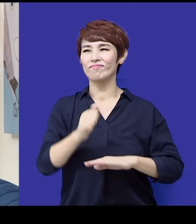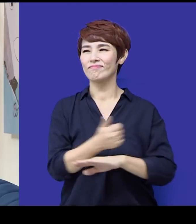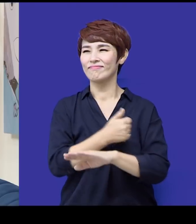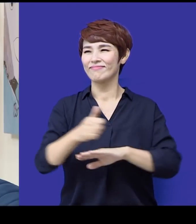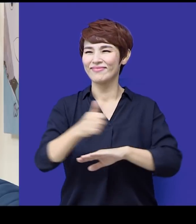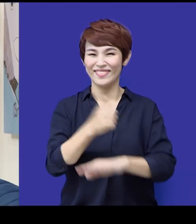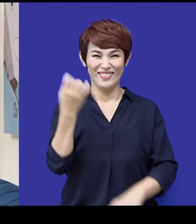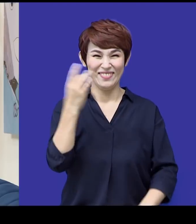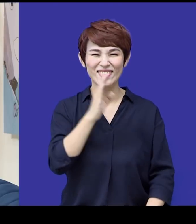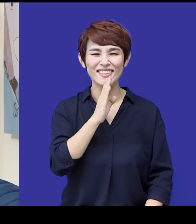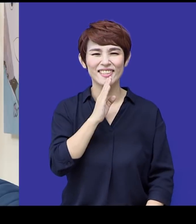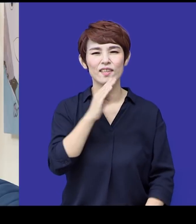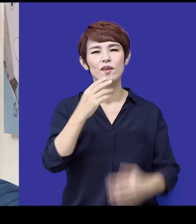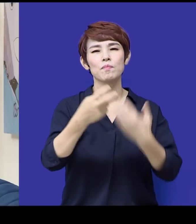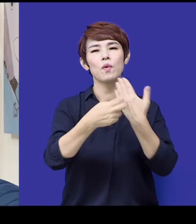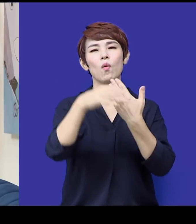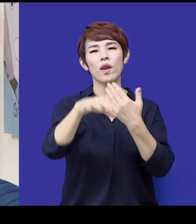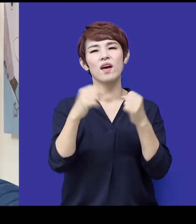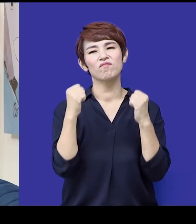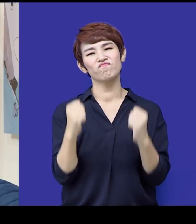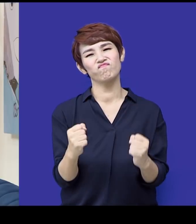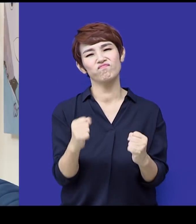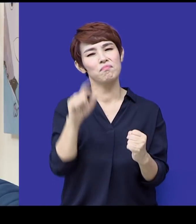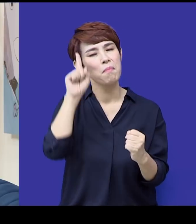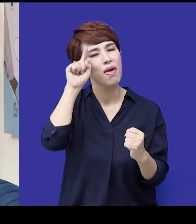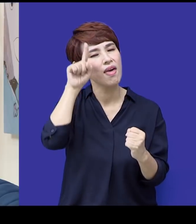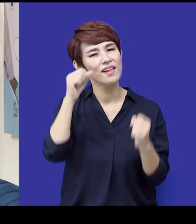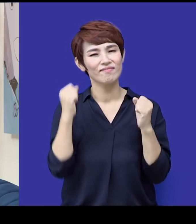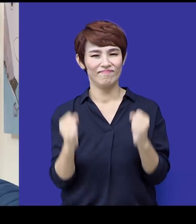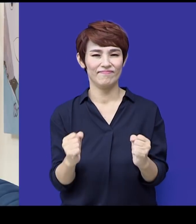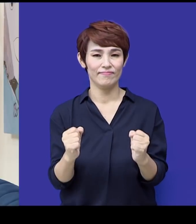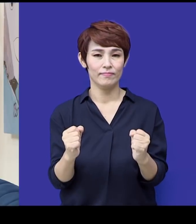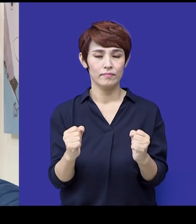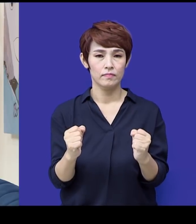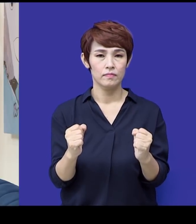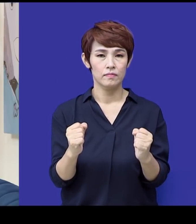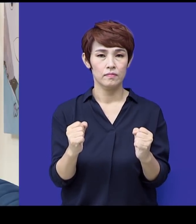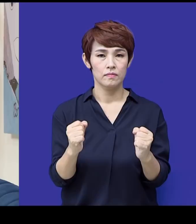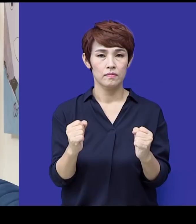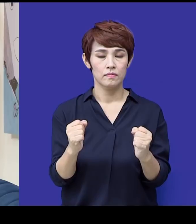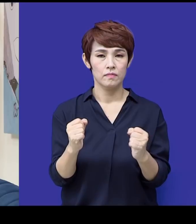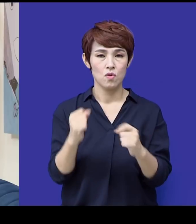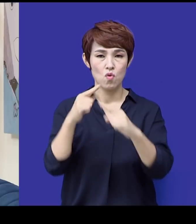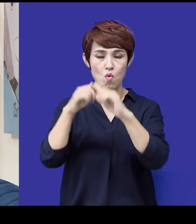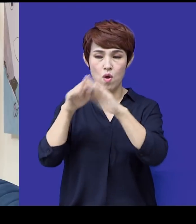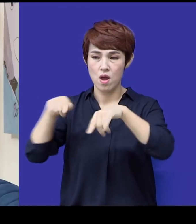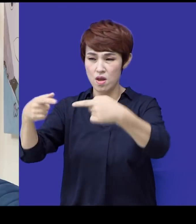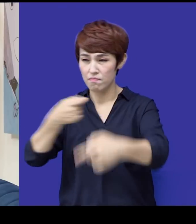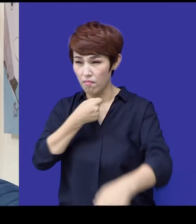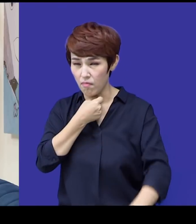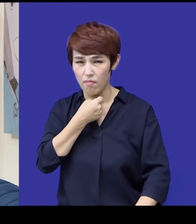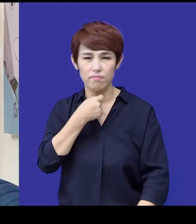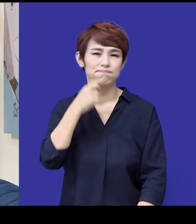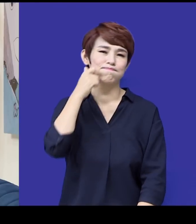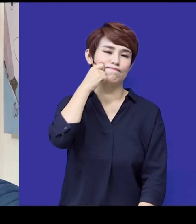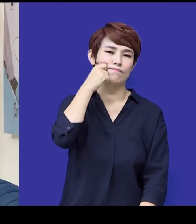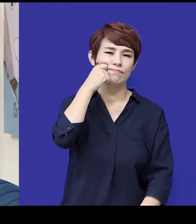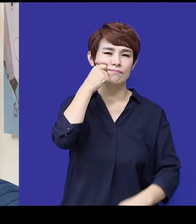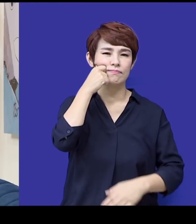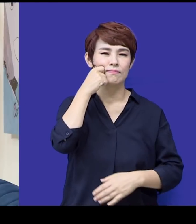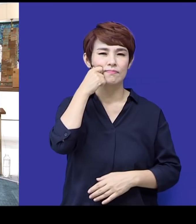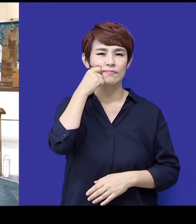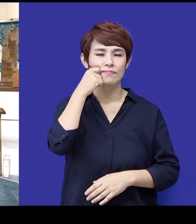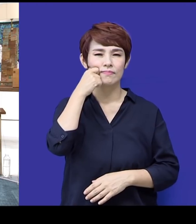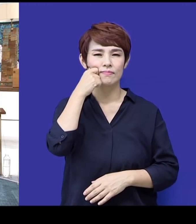바쁘니까. 거기 살으니까 이제 잘 그 교회 뭐 가고 싶어도 못 가고 이제 마음만 이제